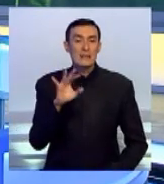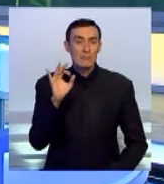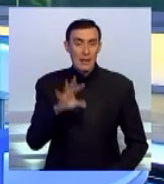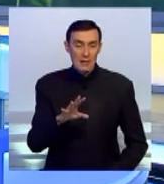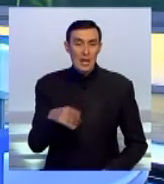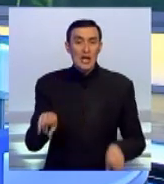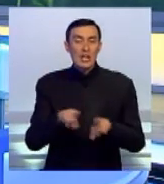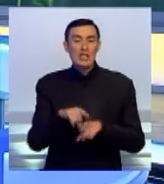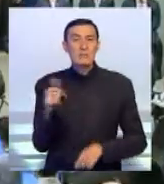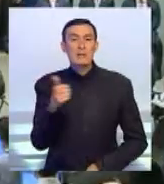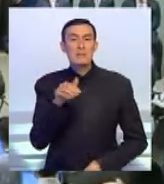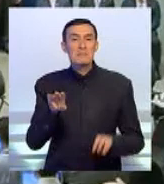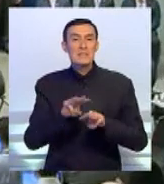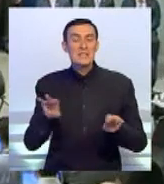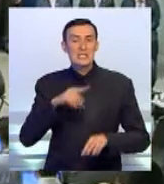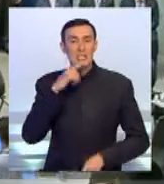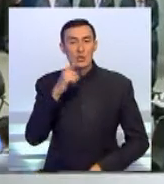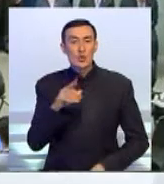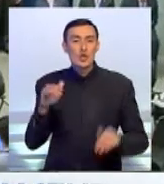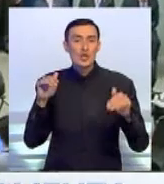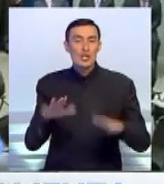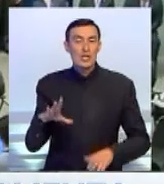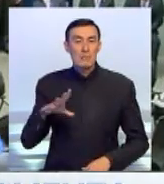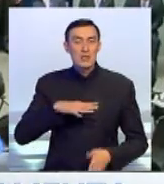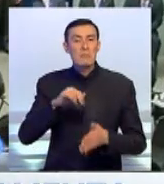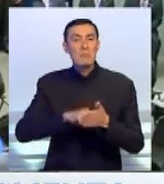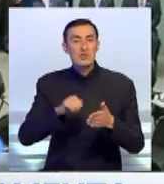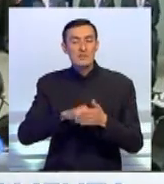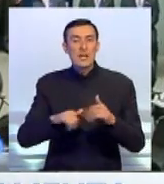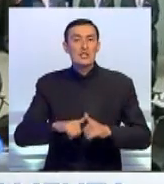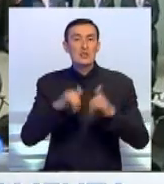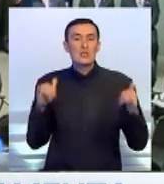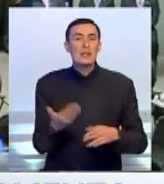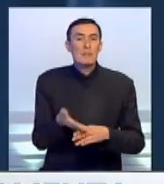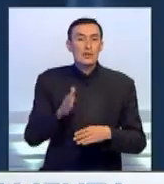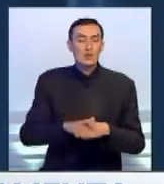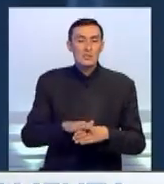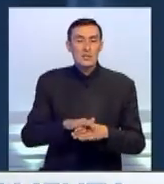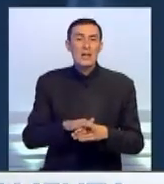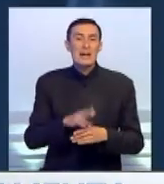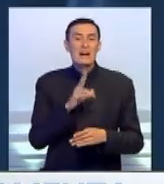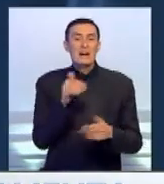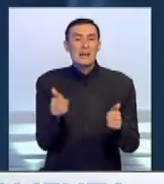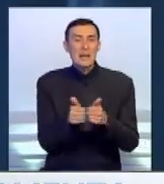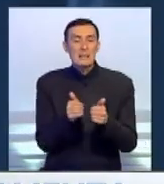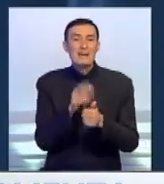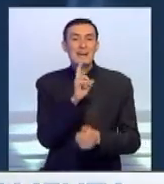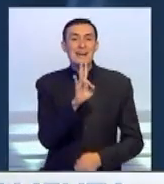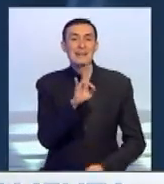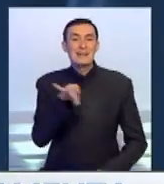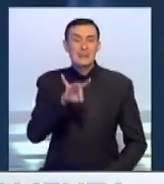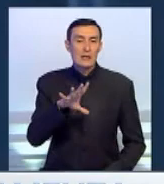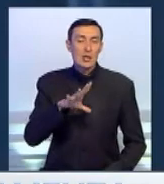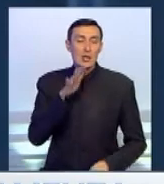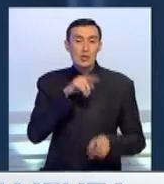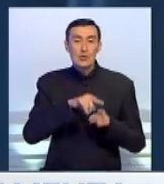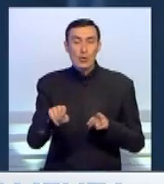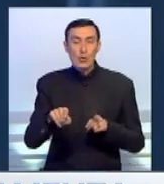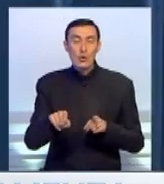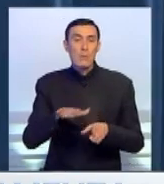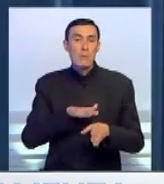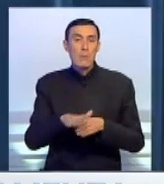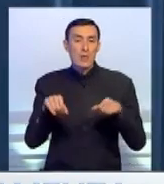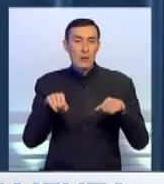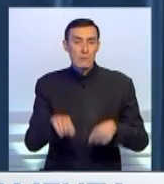октября. Также премьер отметил, что решение было принято в связи с растущей напряженностью вокруг НДР. Отмечу, срок полномочий нынешнего